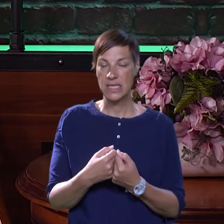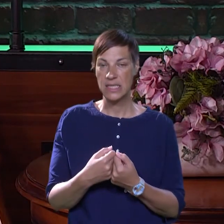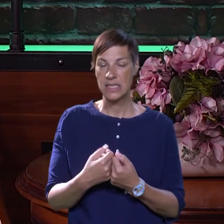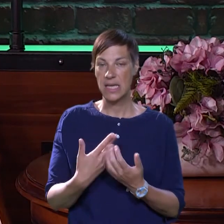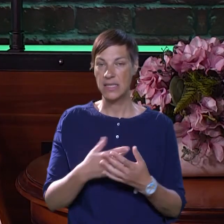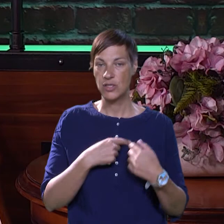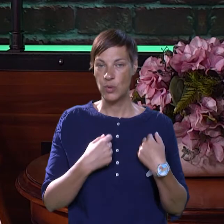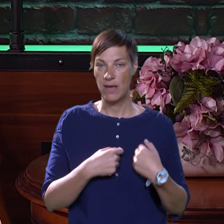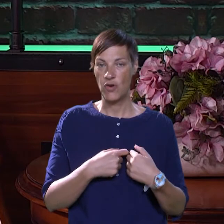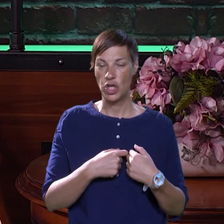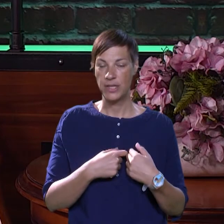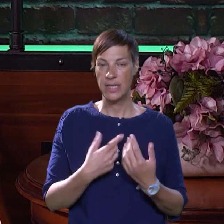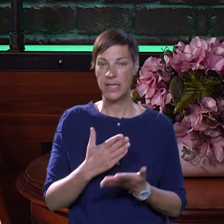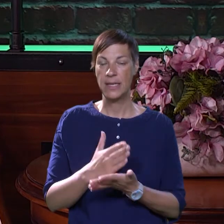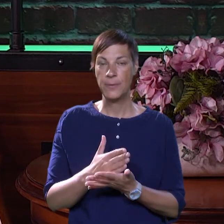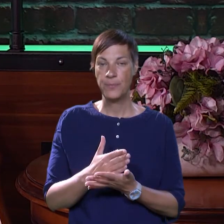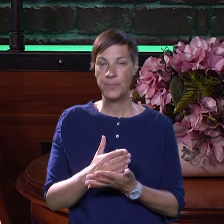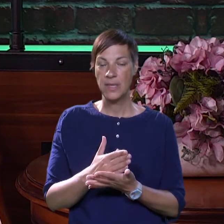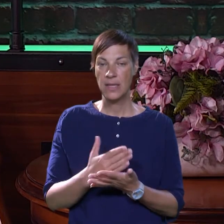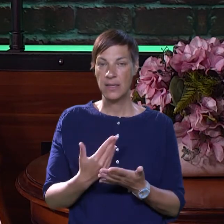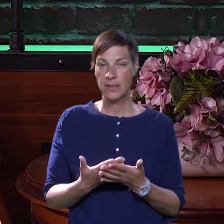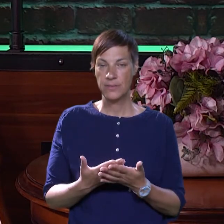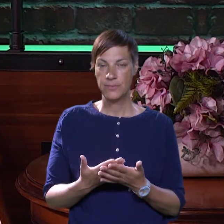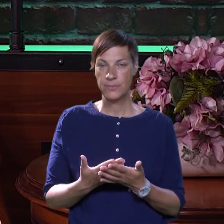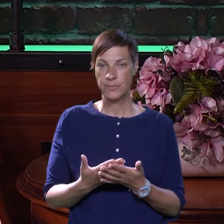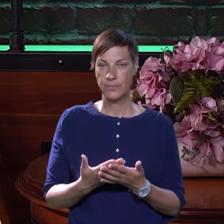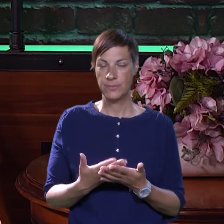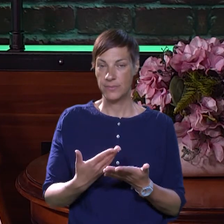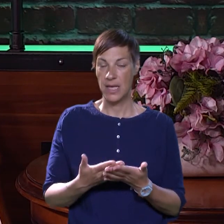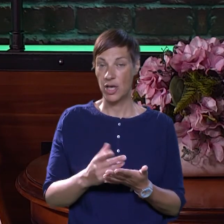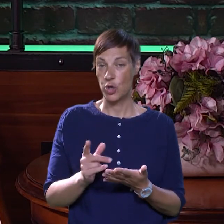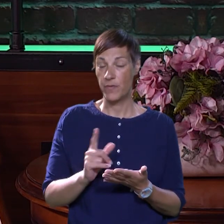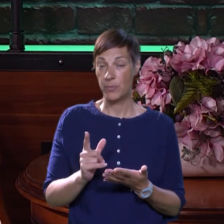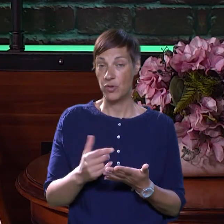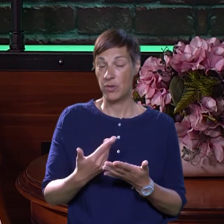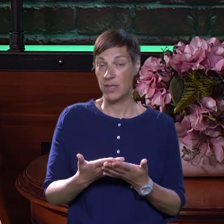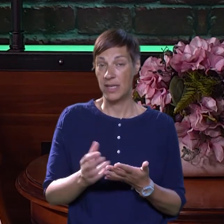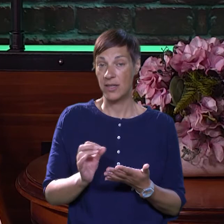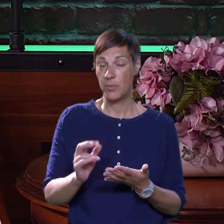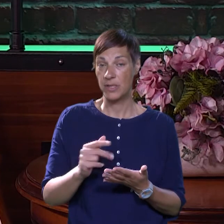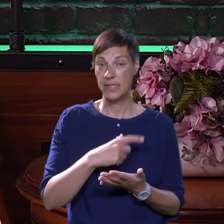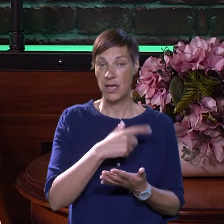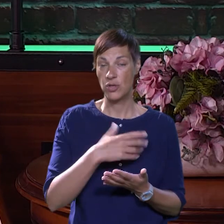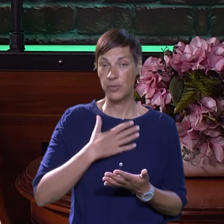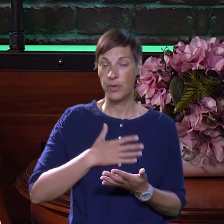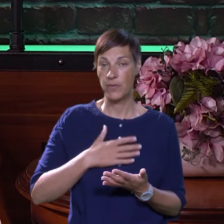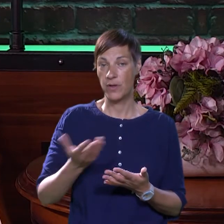organizaciju na volontiranje. Tako da, svakako, ako vam to nije zgodno, nego ste više osoba koja voli točno kavu,